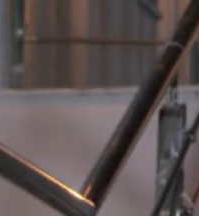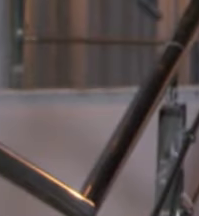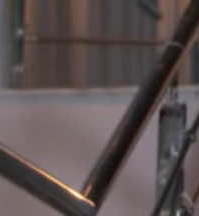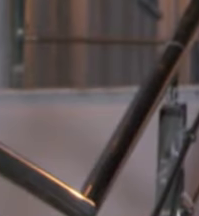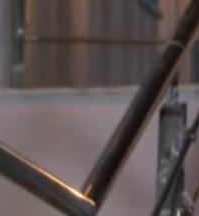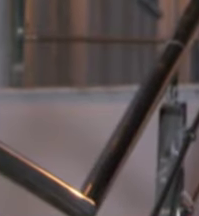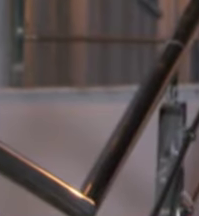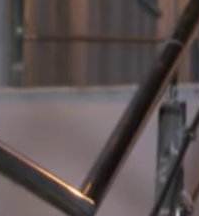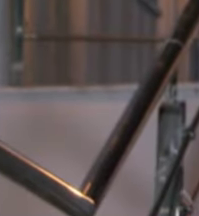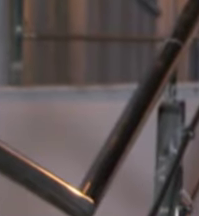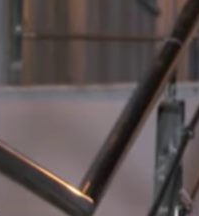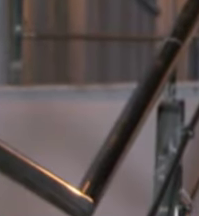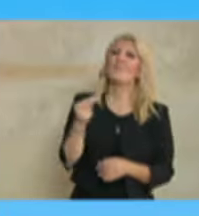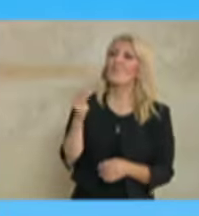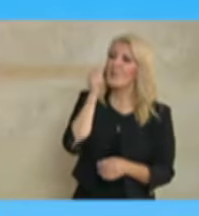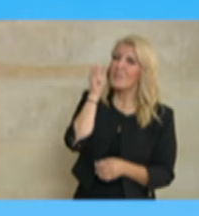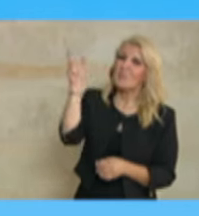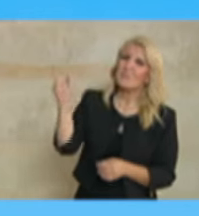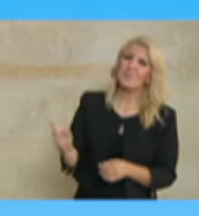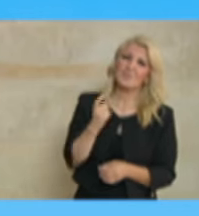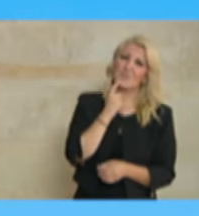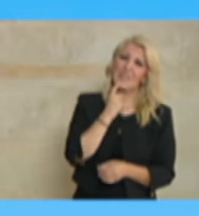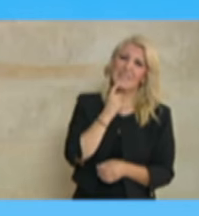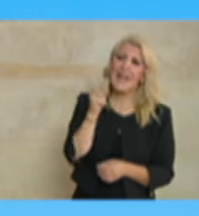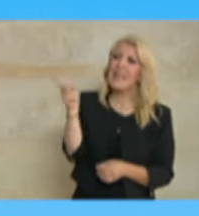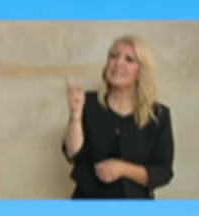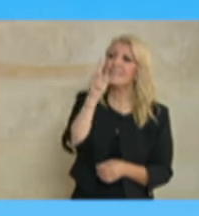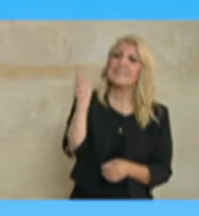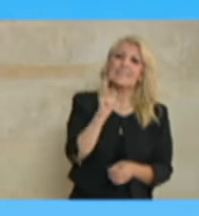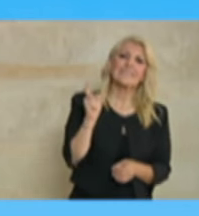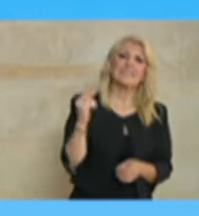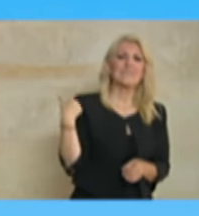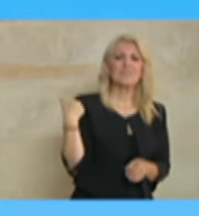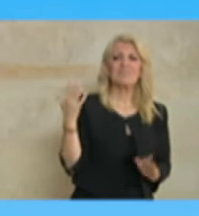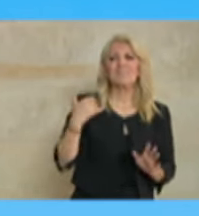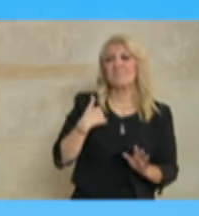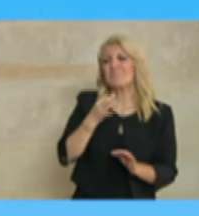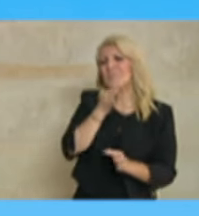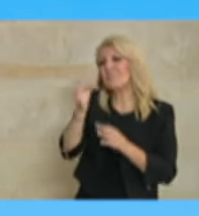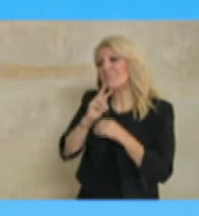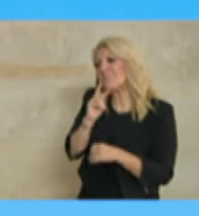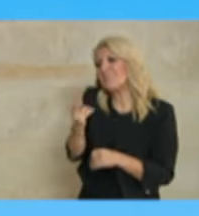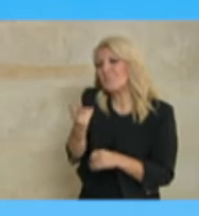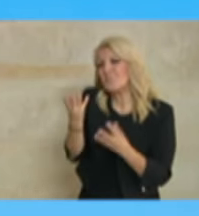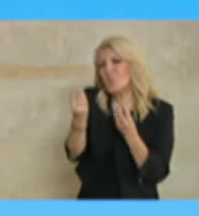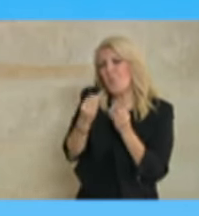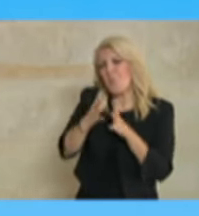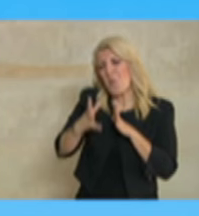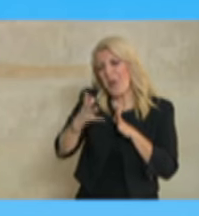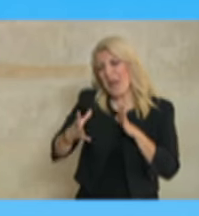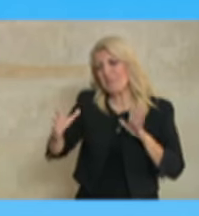ανάρτηση ο πρόεδρος του ΣΥΡΙΖΑ Στέφανος Κασελάκης, ο Πρωθυπουργός τον κάλεσε να καταθέσει τη δήλωση των περιουσιακών του στοιχείων. Εγώ θα του έθετα ένα